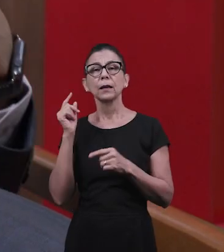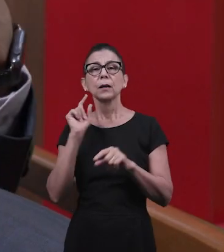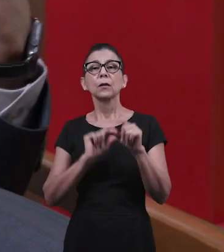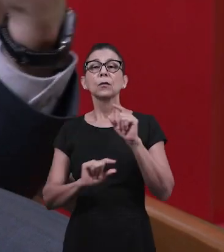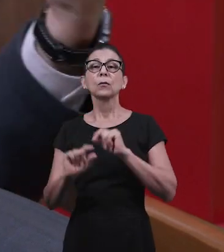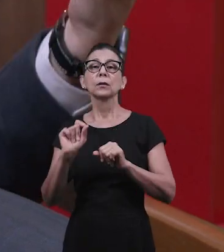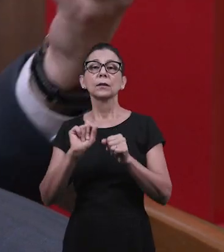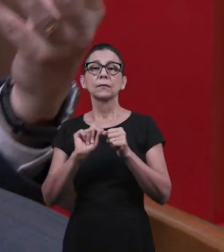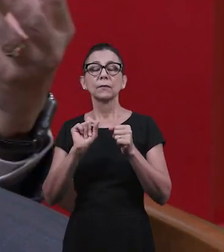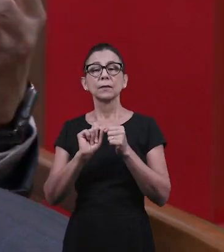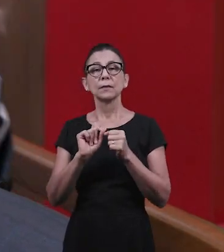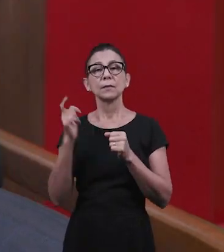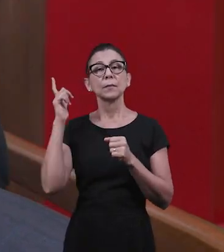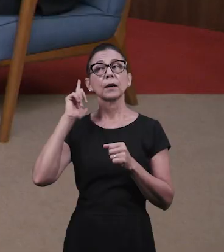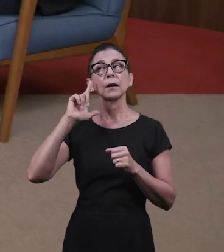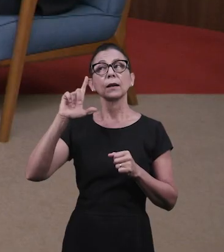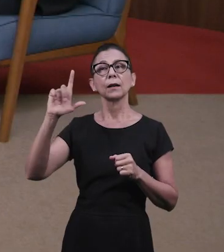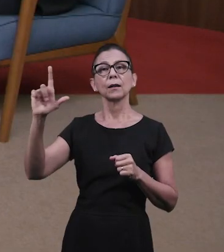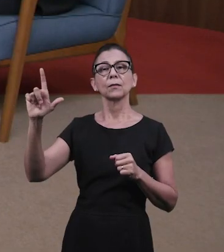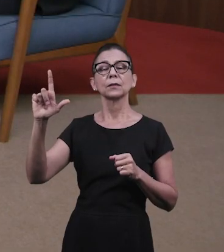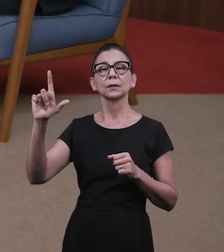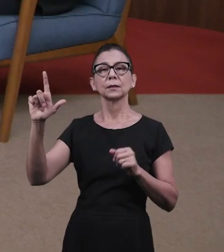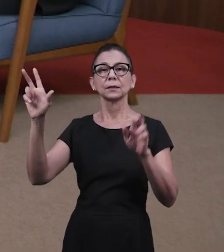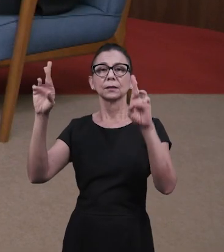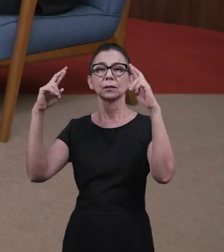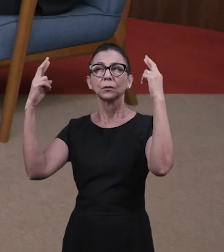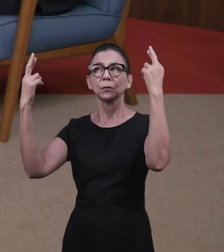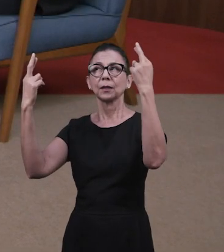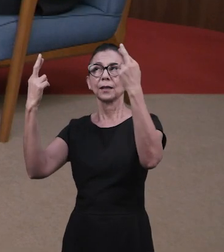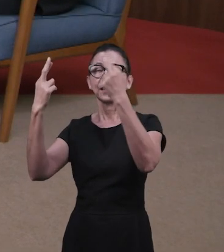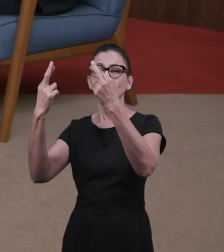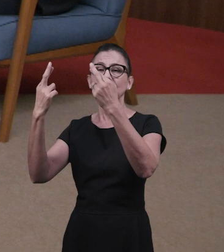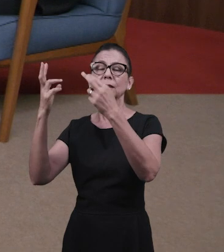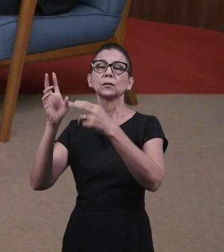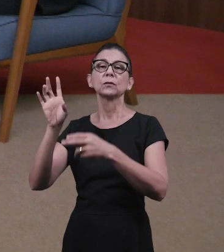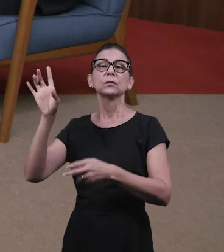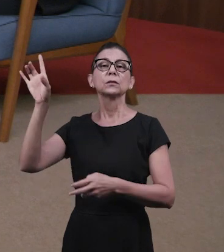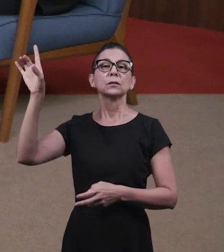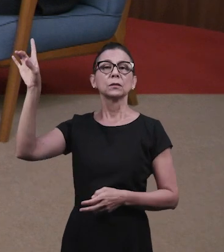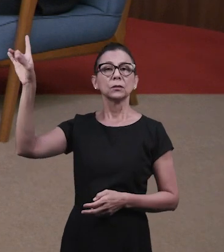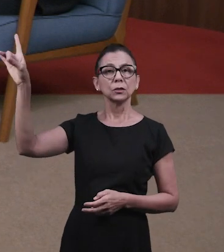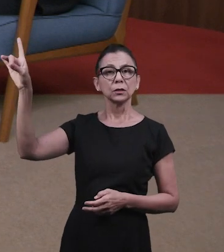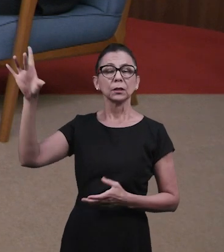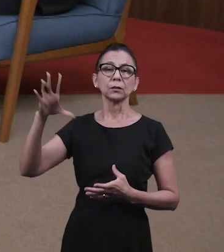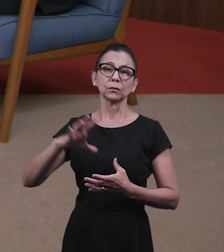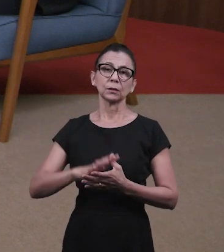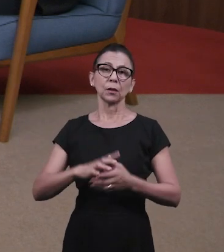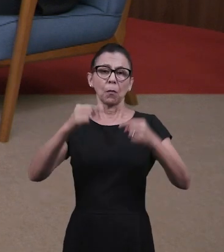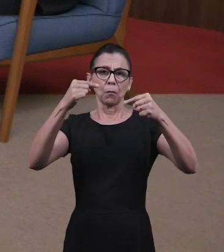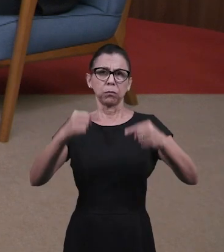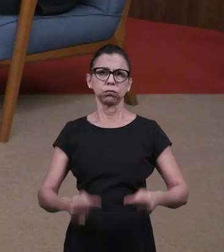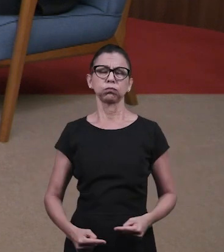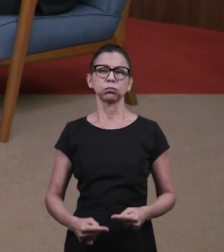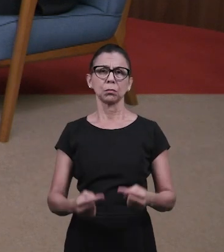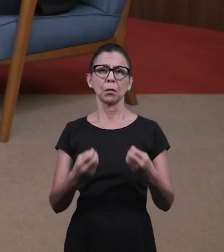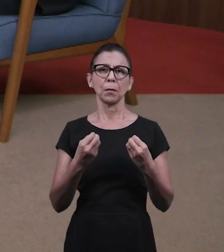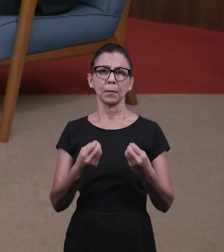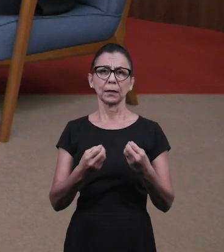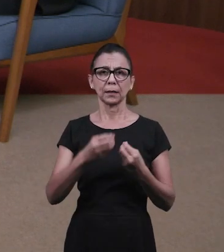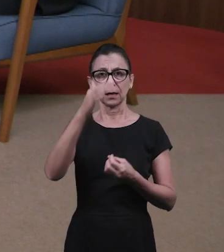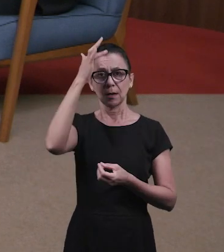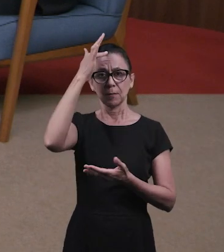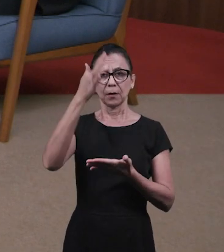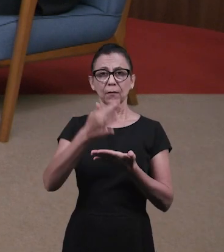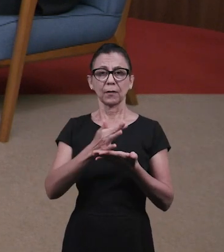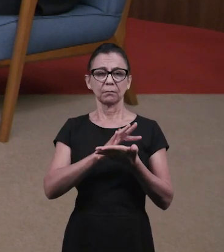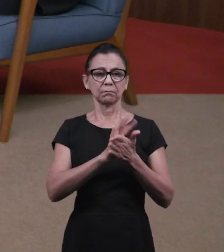et euh, donc, ces oppositions qui viennent pour essayer de détruire et fragiliser la foi, et des